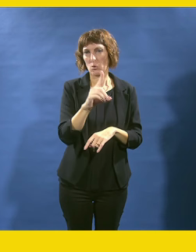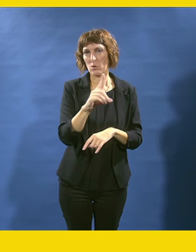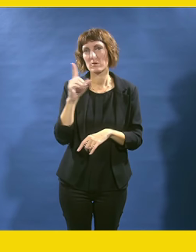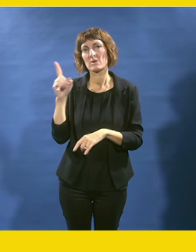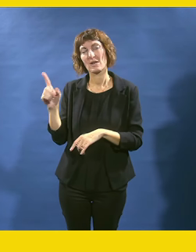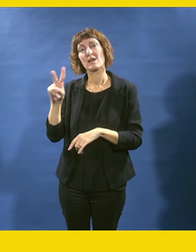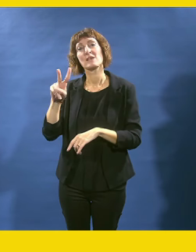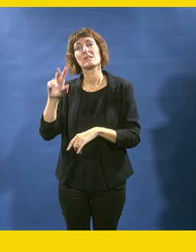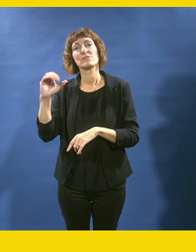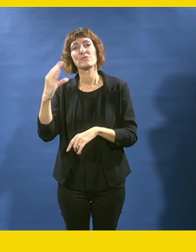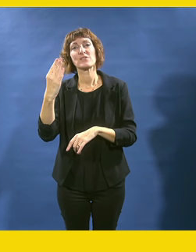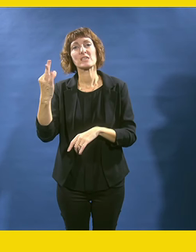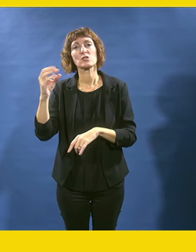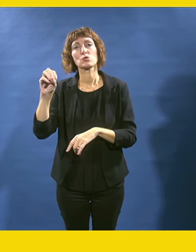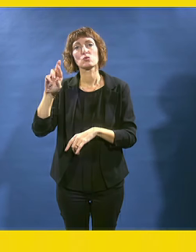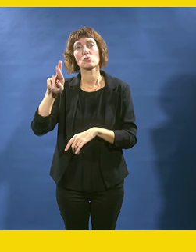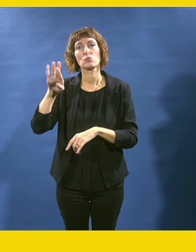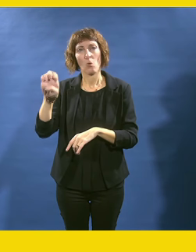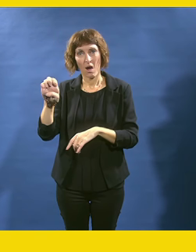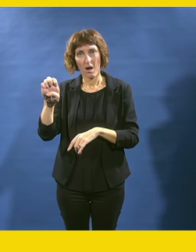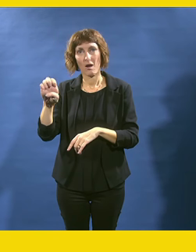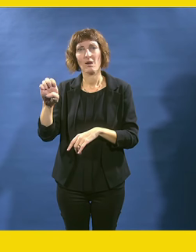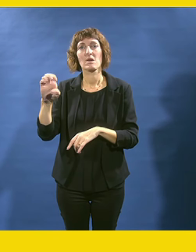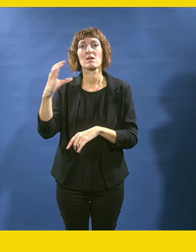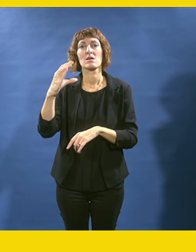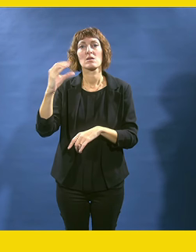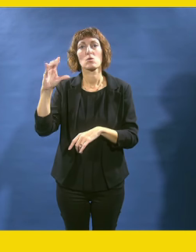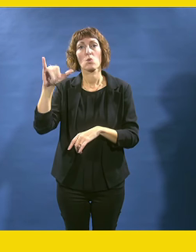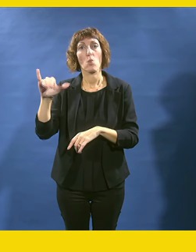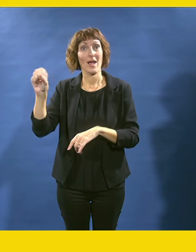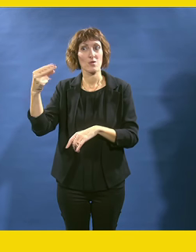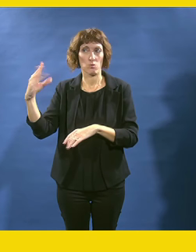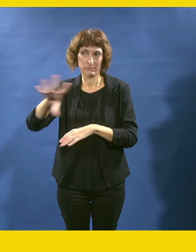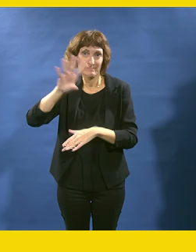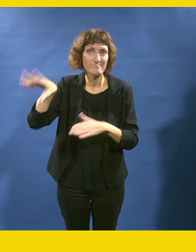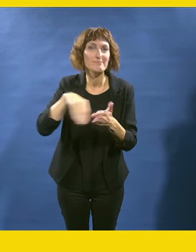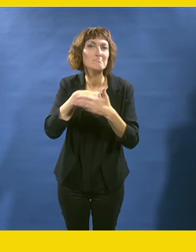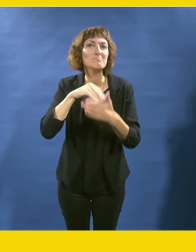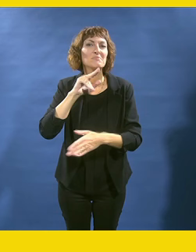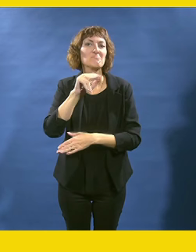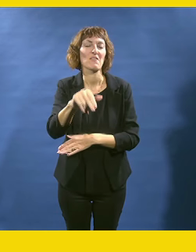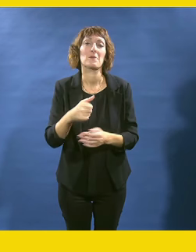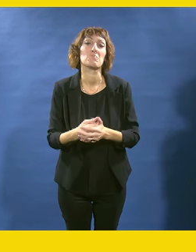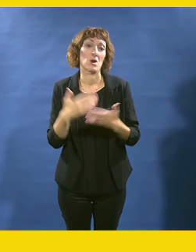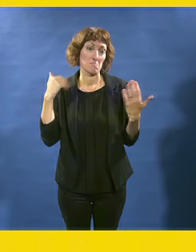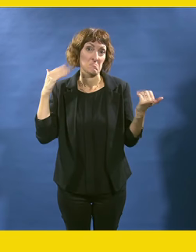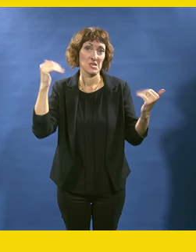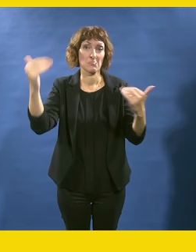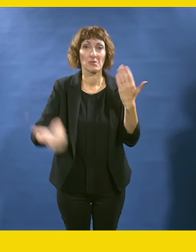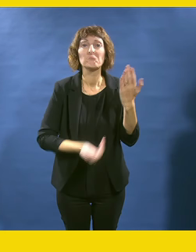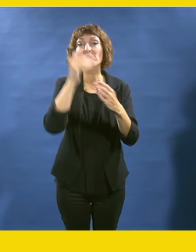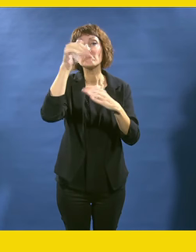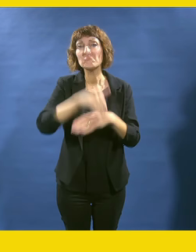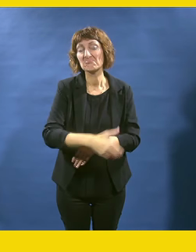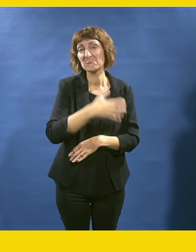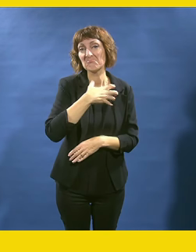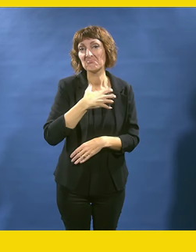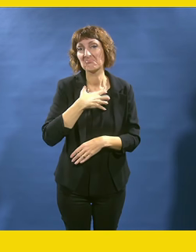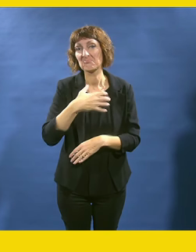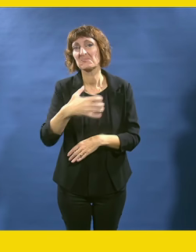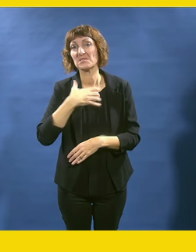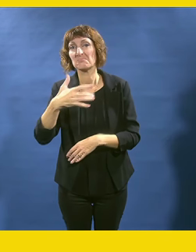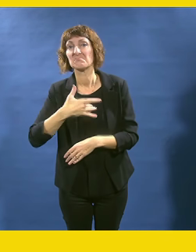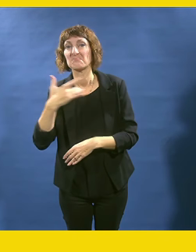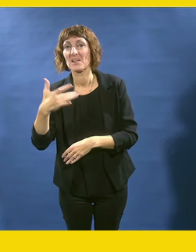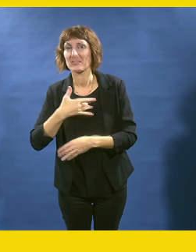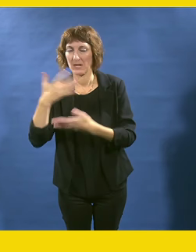joindra exceptionnellement. Bon, il ne me reste plus qu'à vous souhaiter une riche et intéressante journée. Et puis, je laisse la